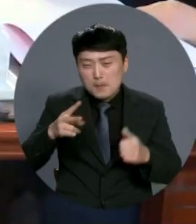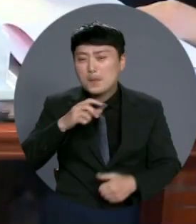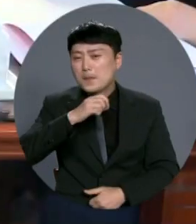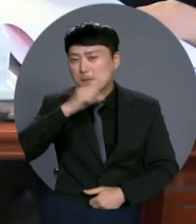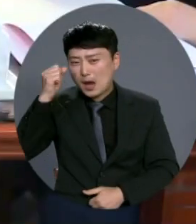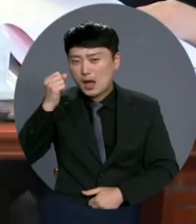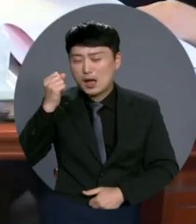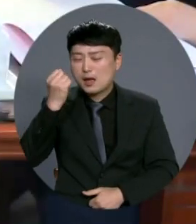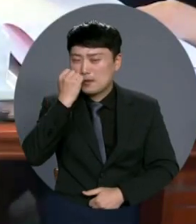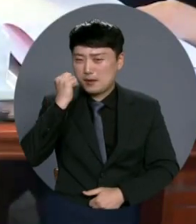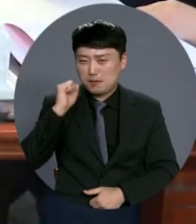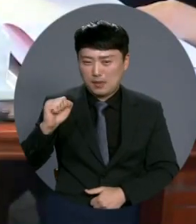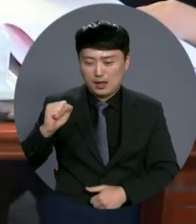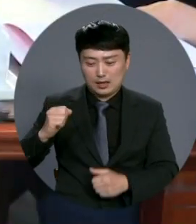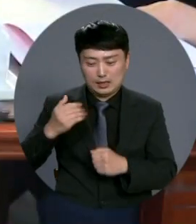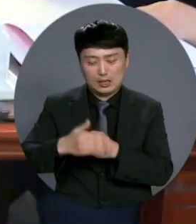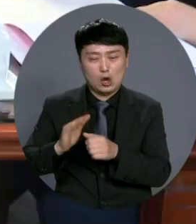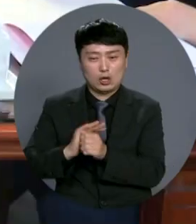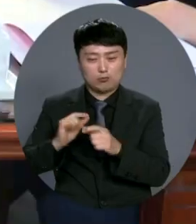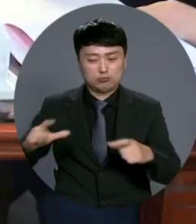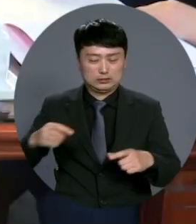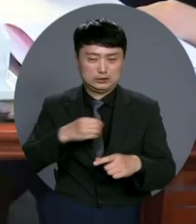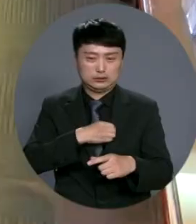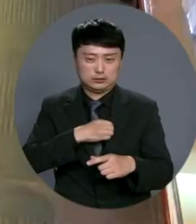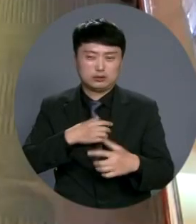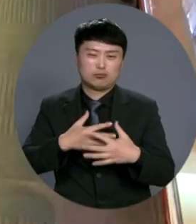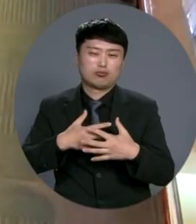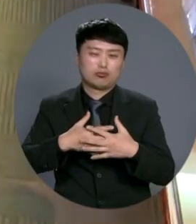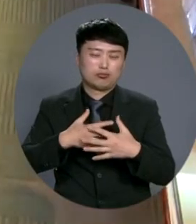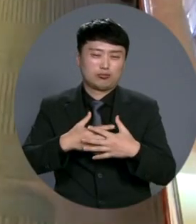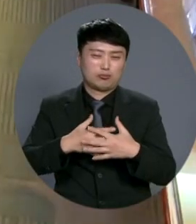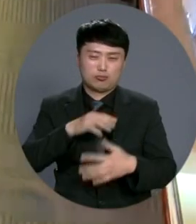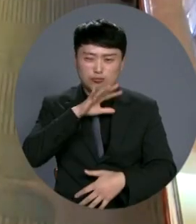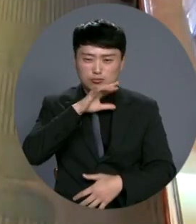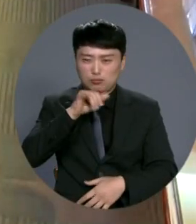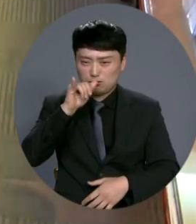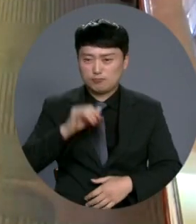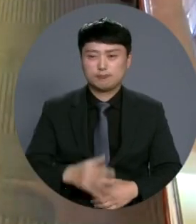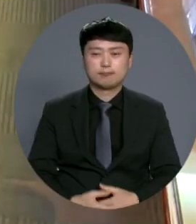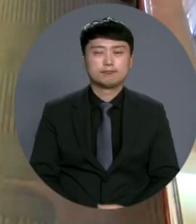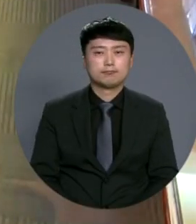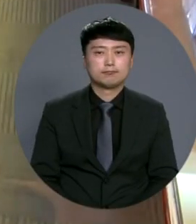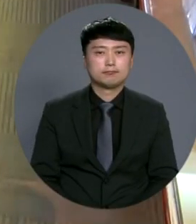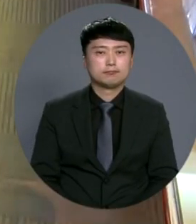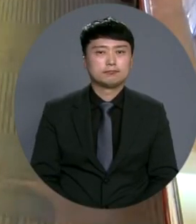대구 경북 의원들의 불안감이 높아지고 있습니다. MBC 뉴스 권윤수입니다.